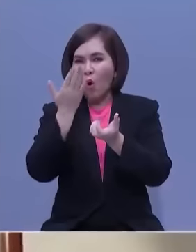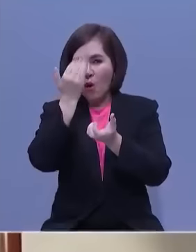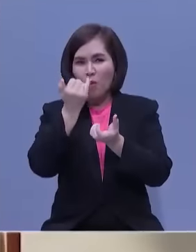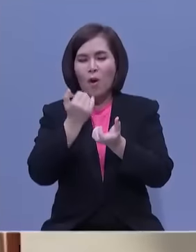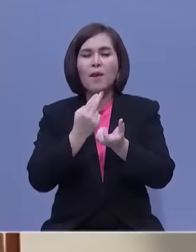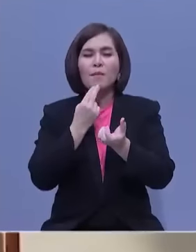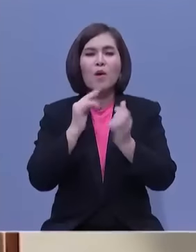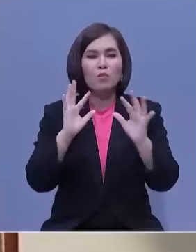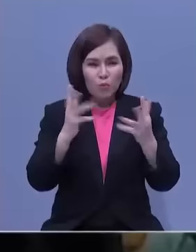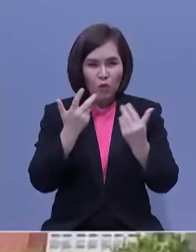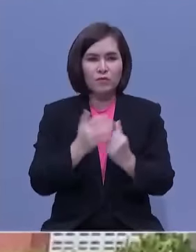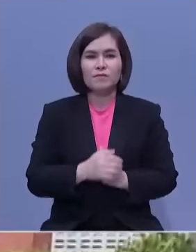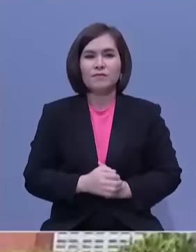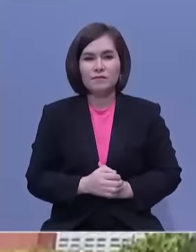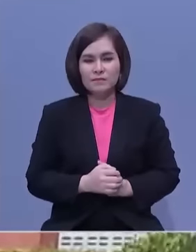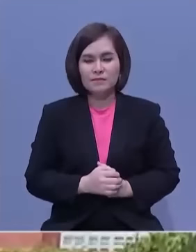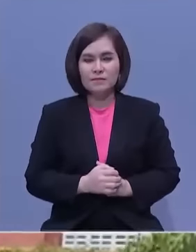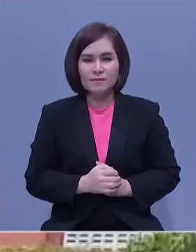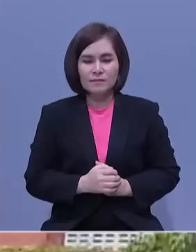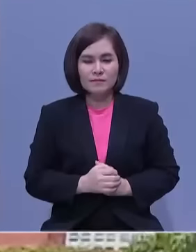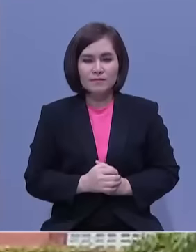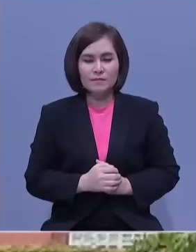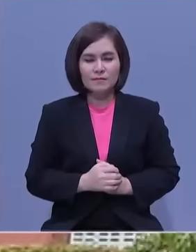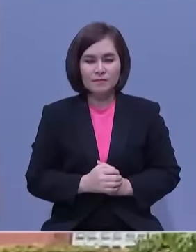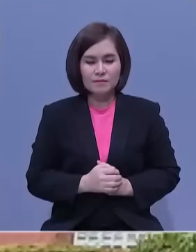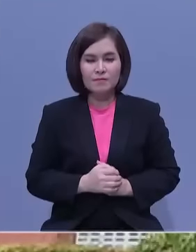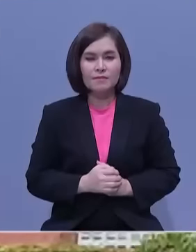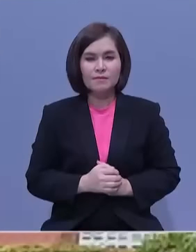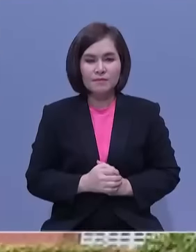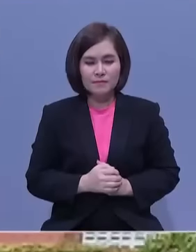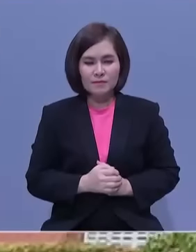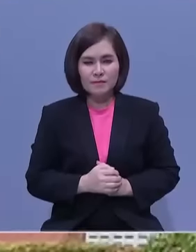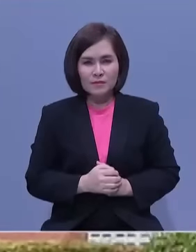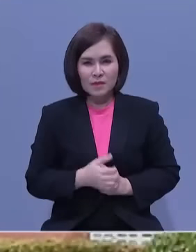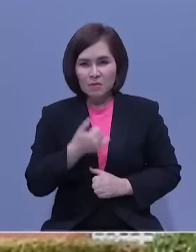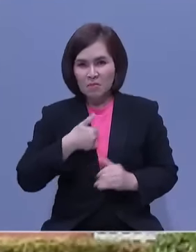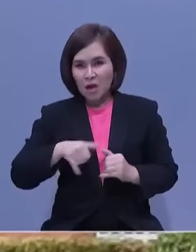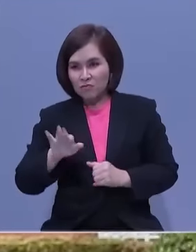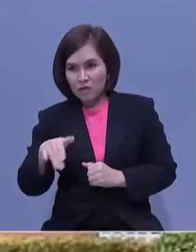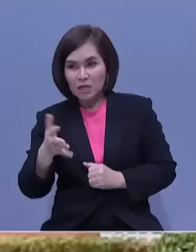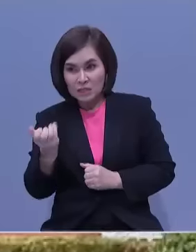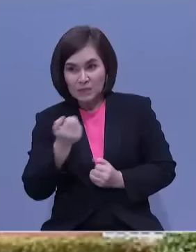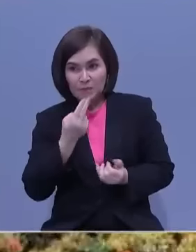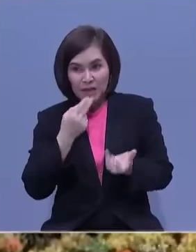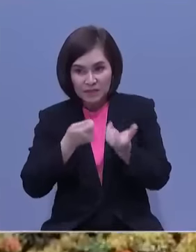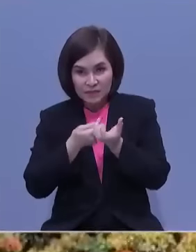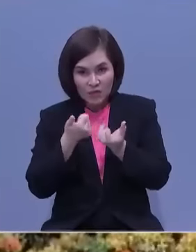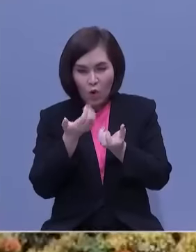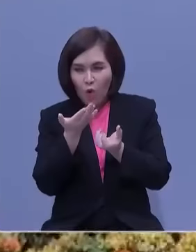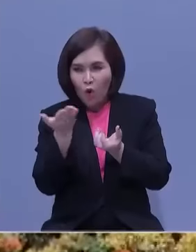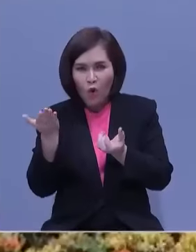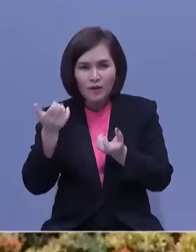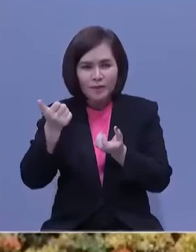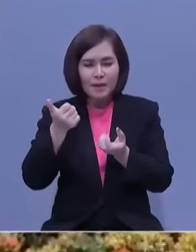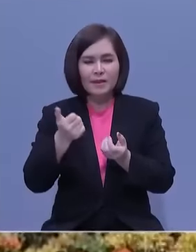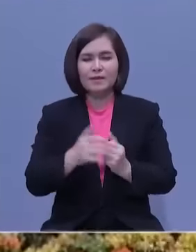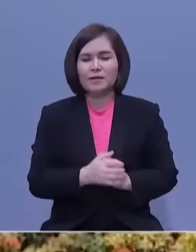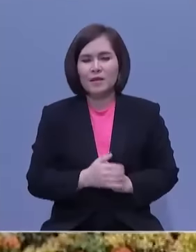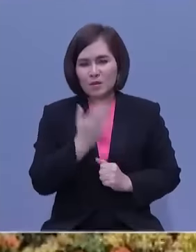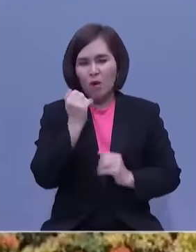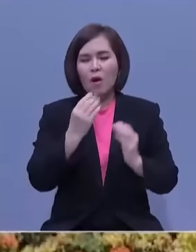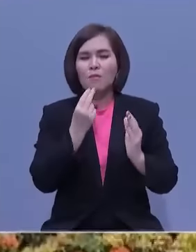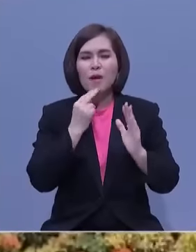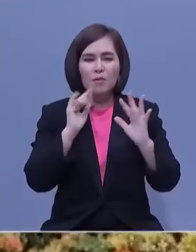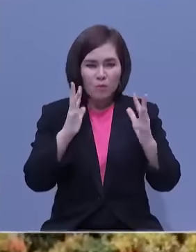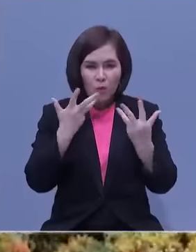แบหมดก็ไม่รู้จะติดต่อพคพวกยังไงนะคะก็ต้องวิ่งออกมาให้ชาวบ้านเนี่ยขอยืมที่ชาร์จหน่อยขอชาร์จโทรศัพท์หน่อยนะคุณผู้